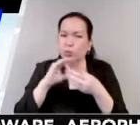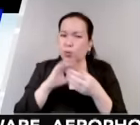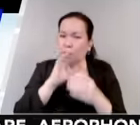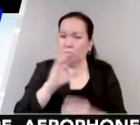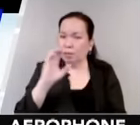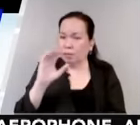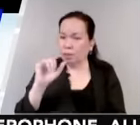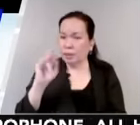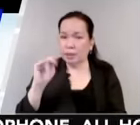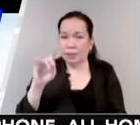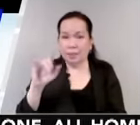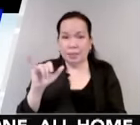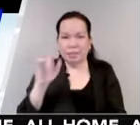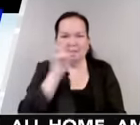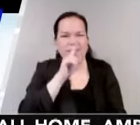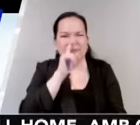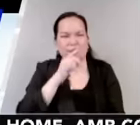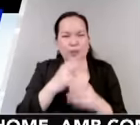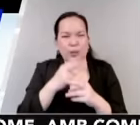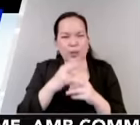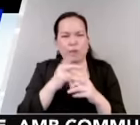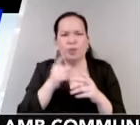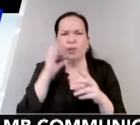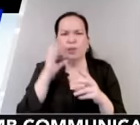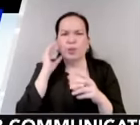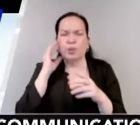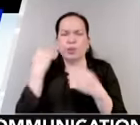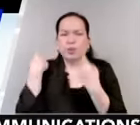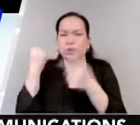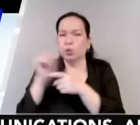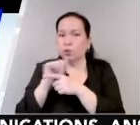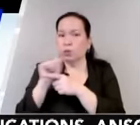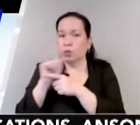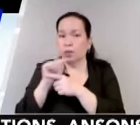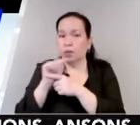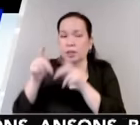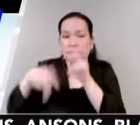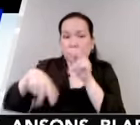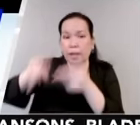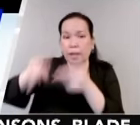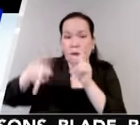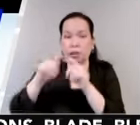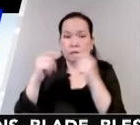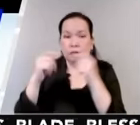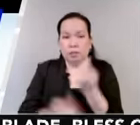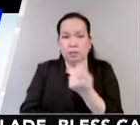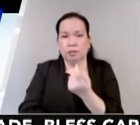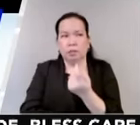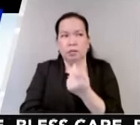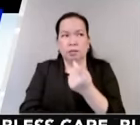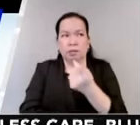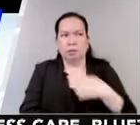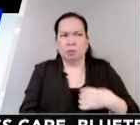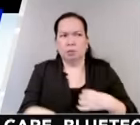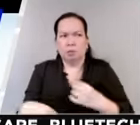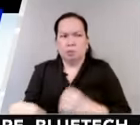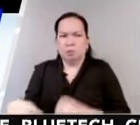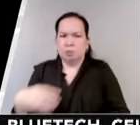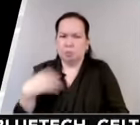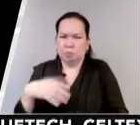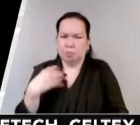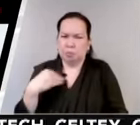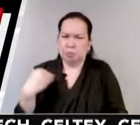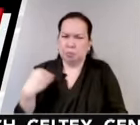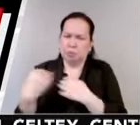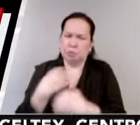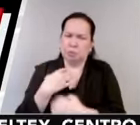pangalan, ang kanyang sinapit sa training ng kanilang taekwondo team kamakailan. Grabe po yung epekto na ginawa nila sa